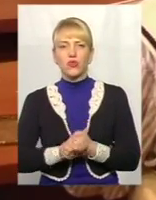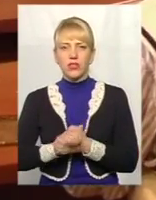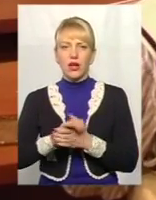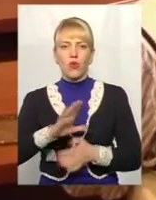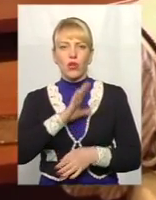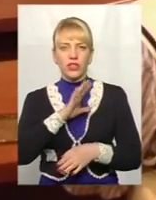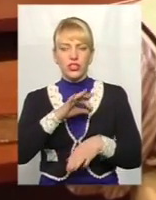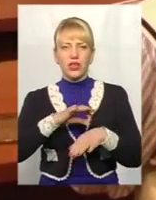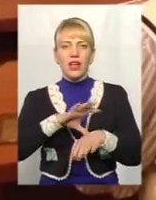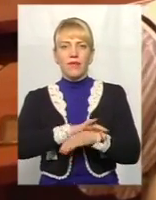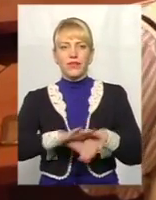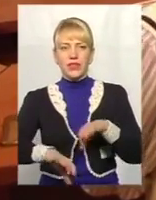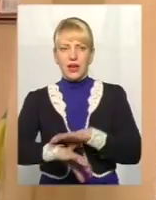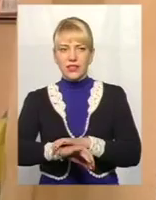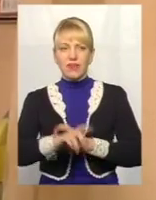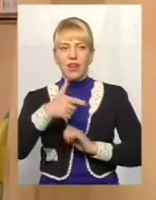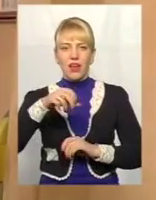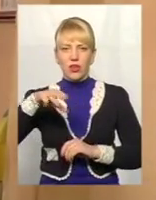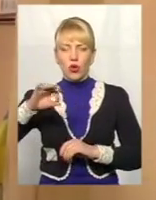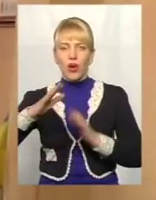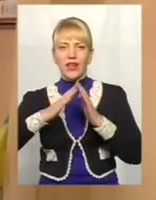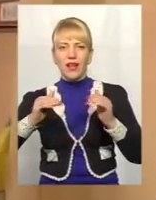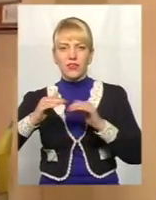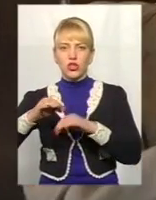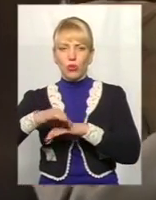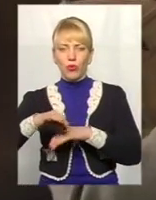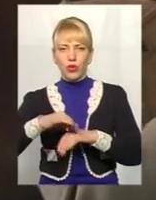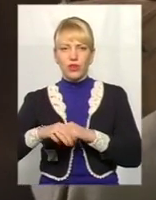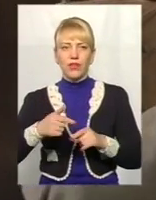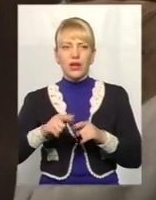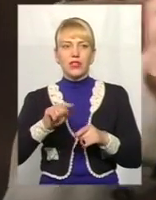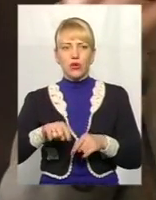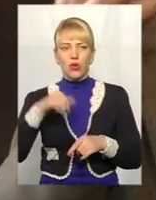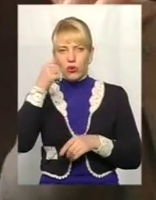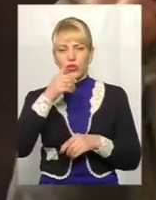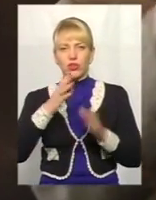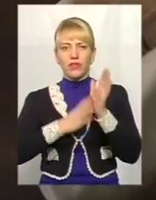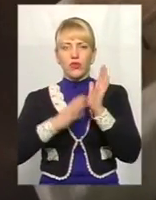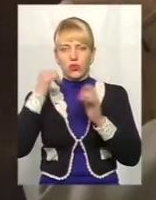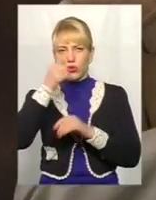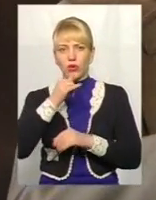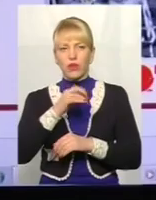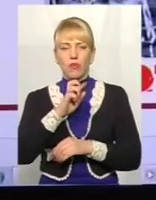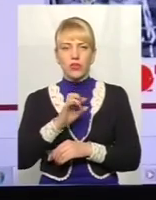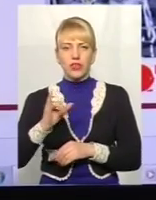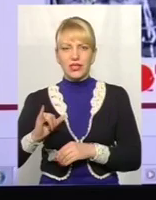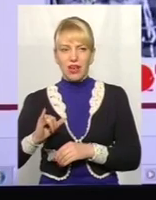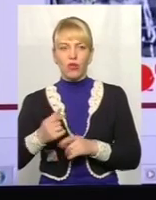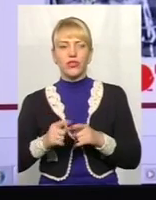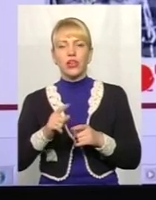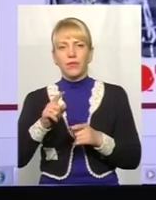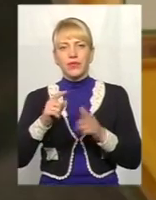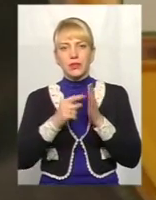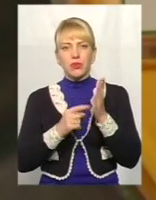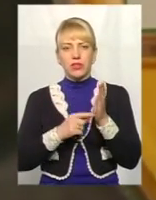та концтаборів Хмельницької області. Цього року Борису Ісаковичу виповниться 90 років. Спогадом своєї юності він поділився